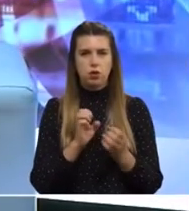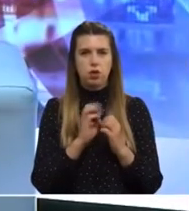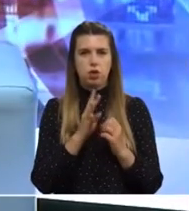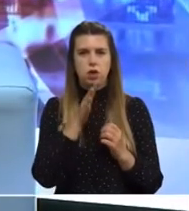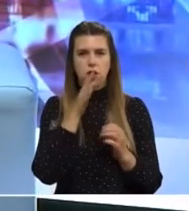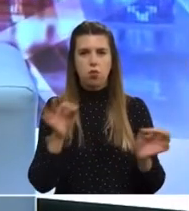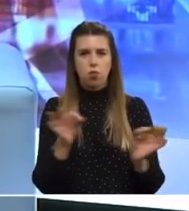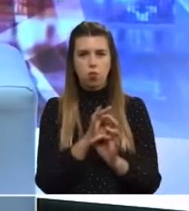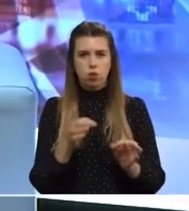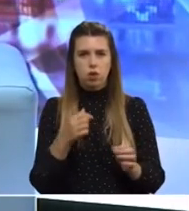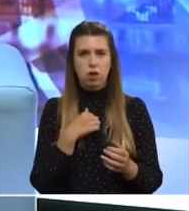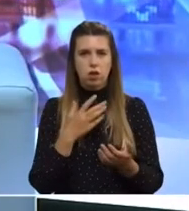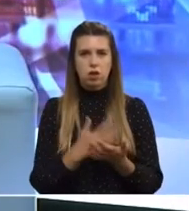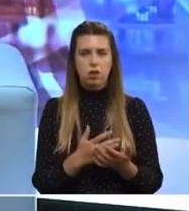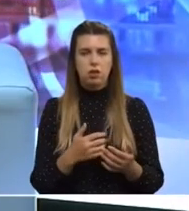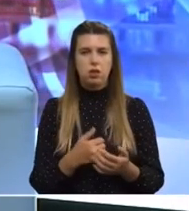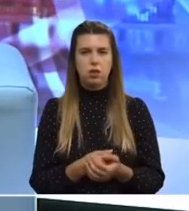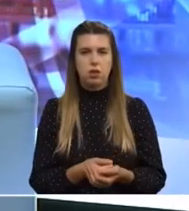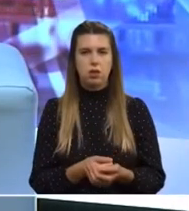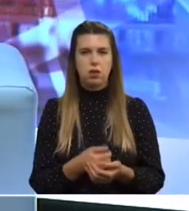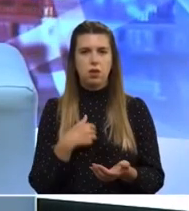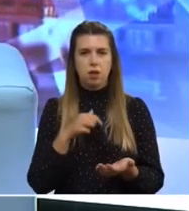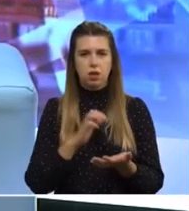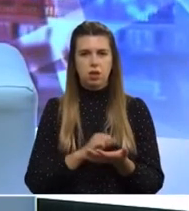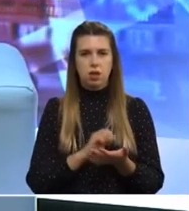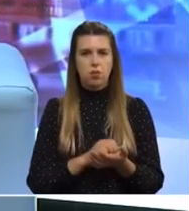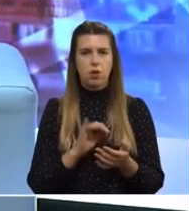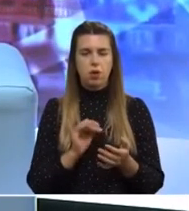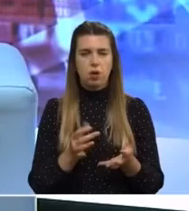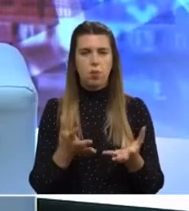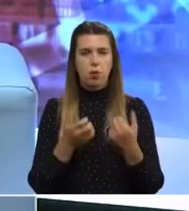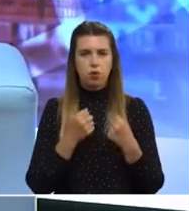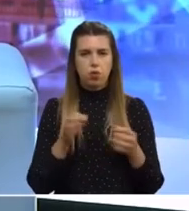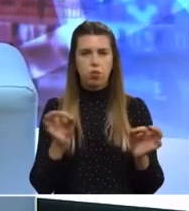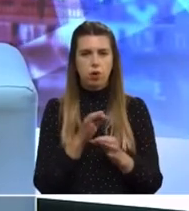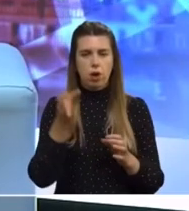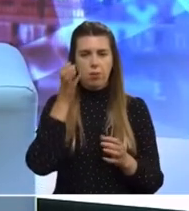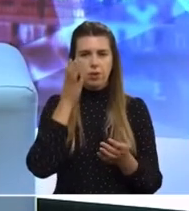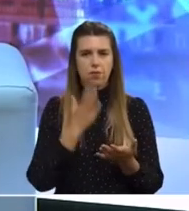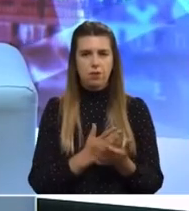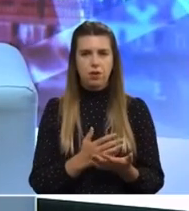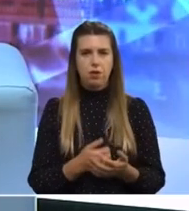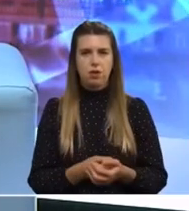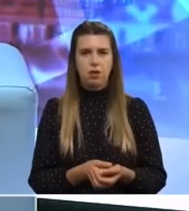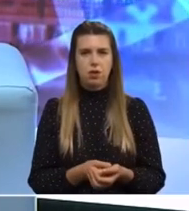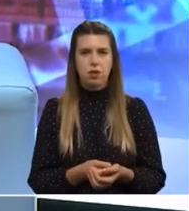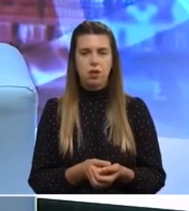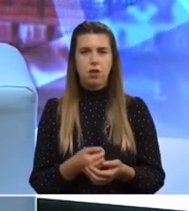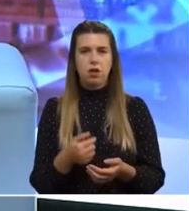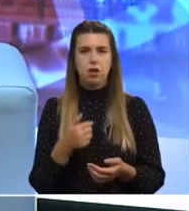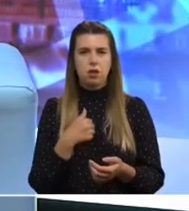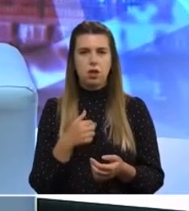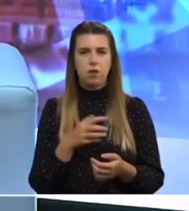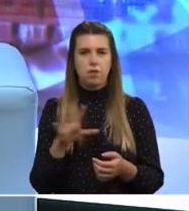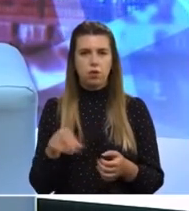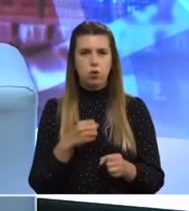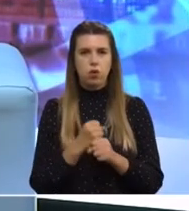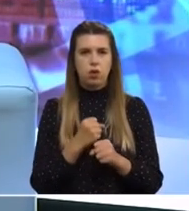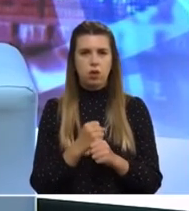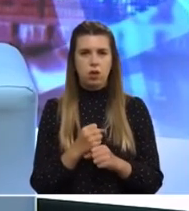занимаюсь 14 лет музыкой. Я все-таки так или иначе его получил. Да. Я думал, что эти звуки просто дрожат. Я его обретаю